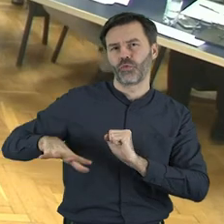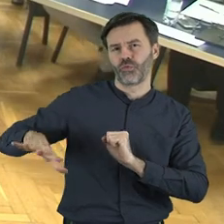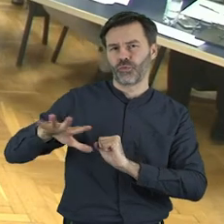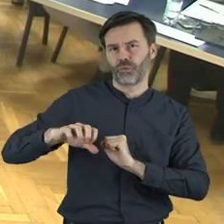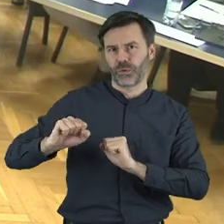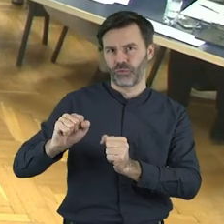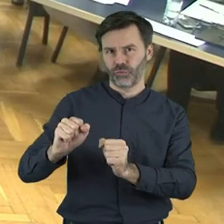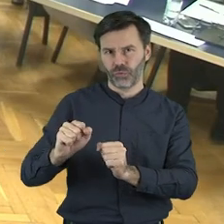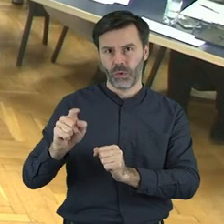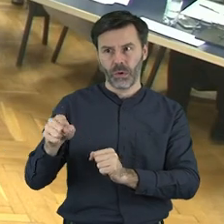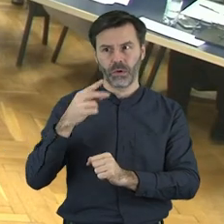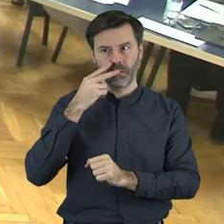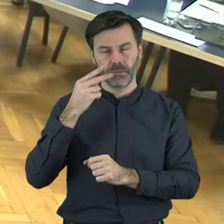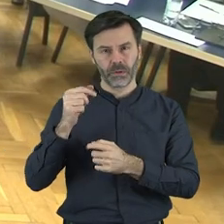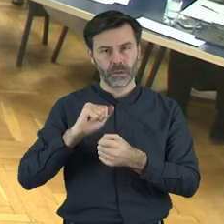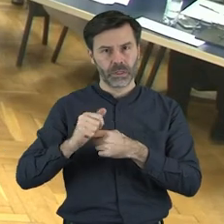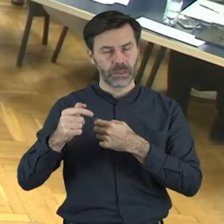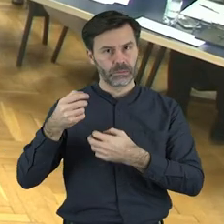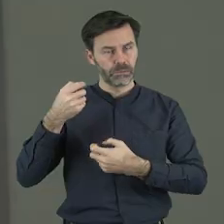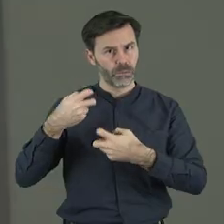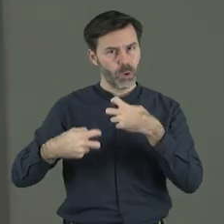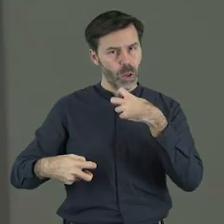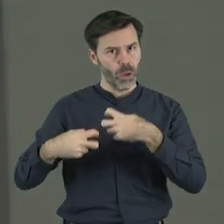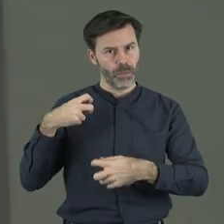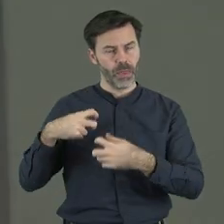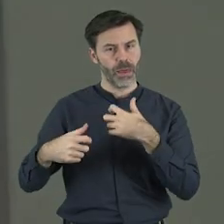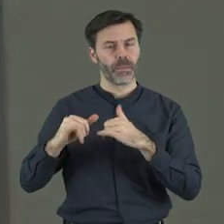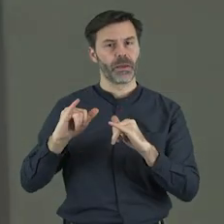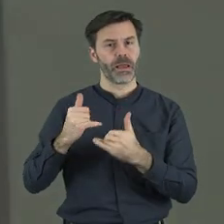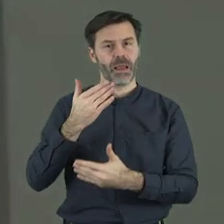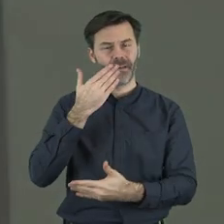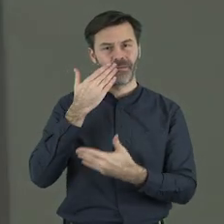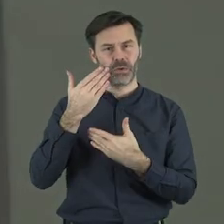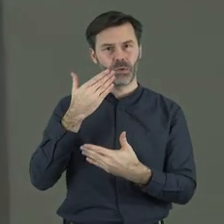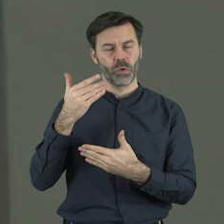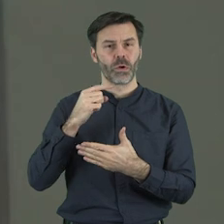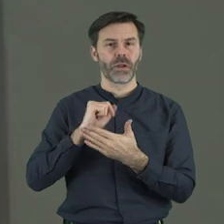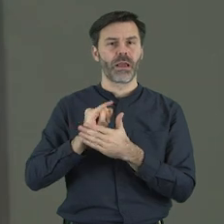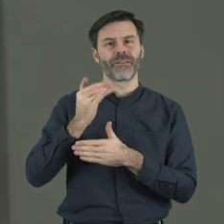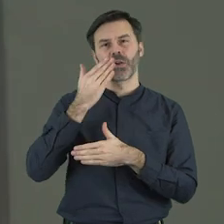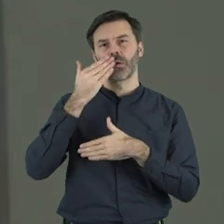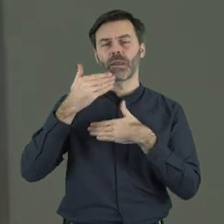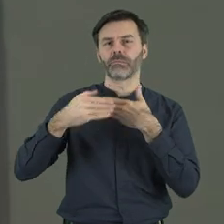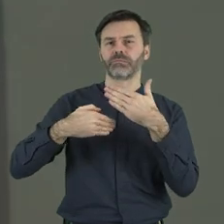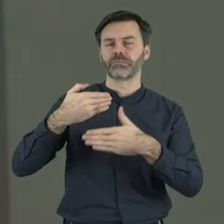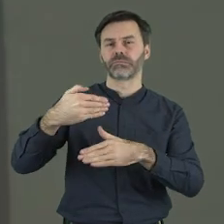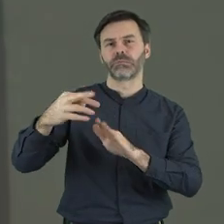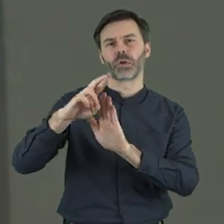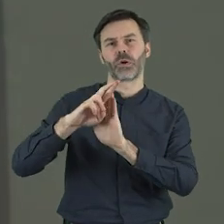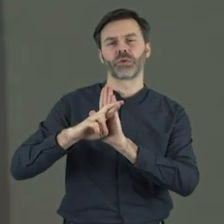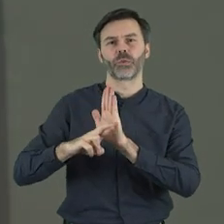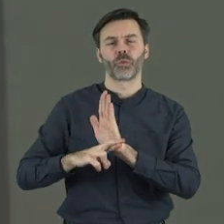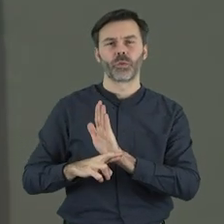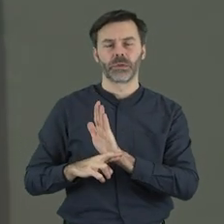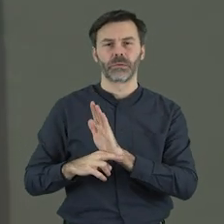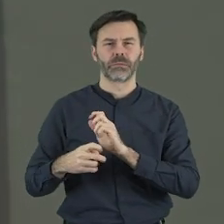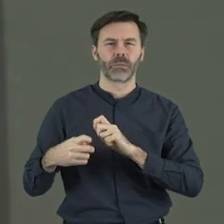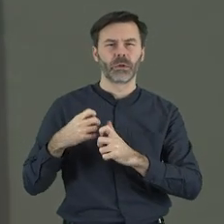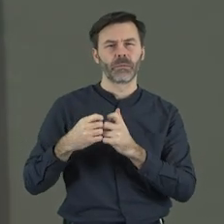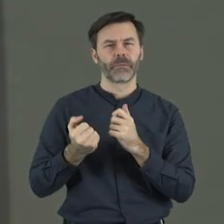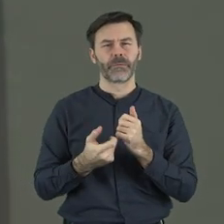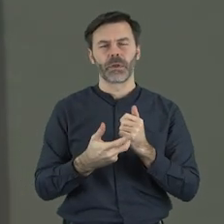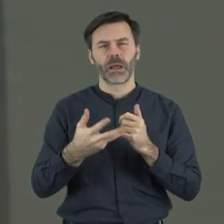ujęcie kwestii proceduralnych, budzących wiele wątpliwości natury formalno-prawnej, a na